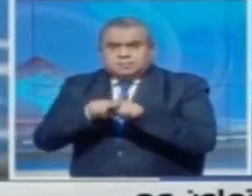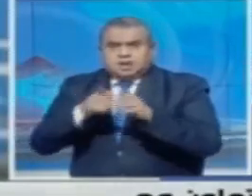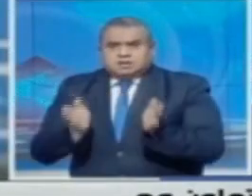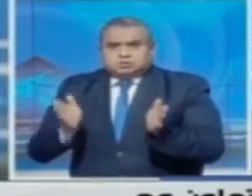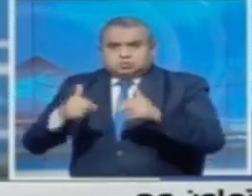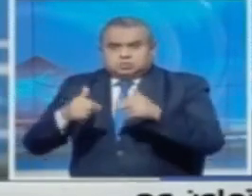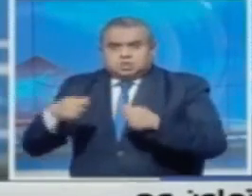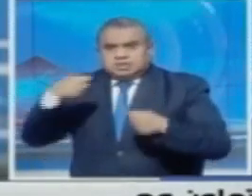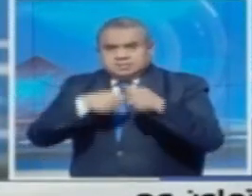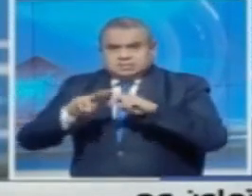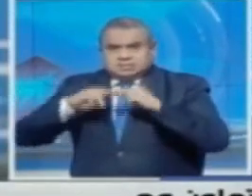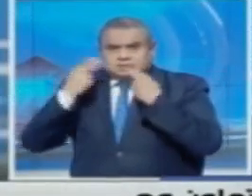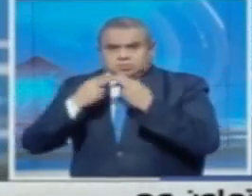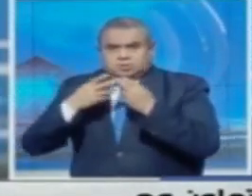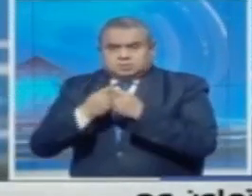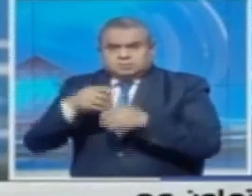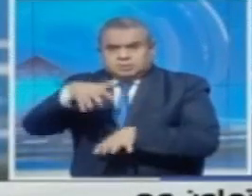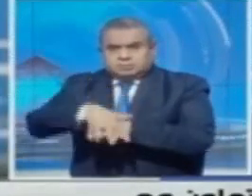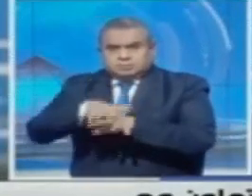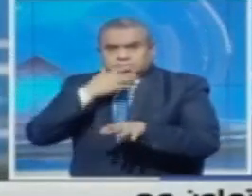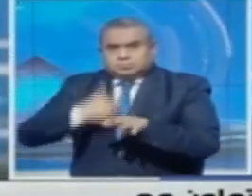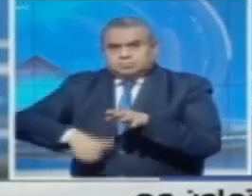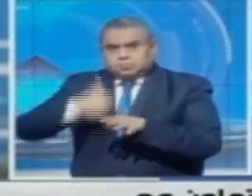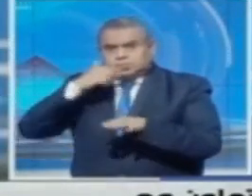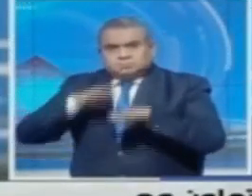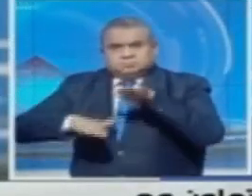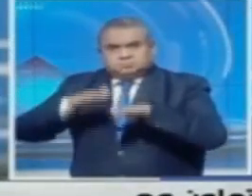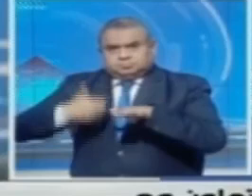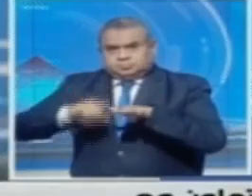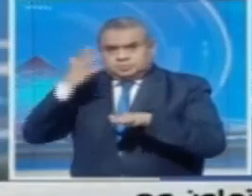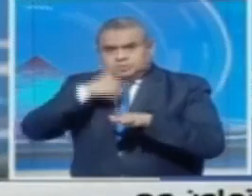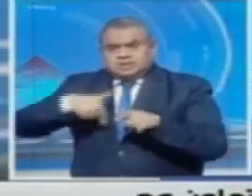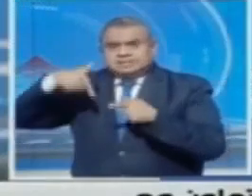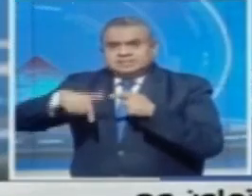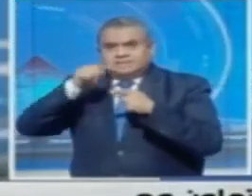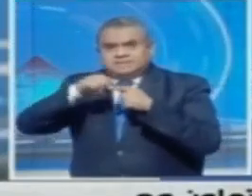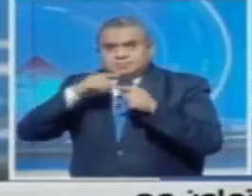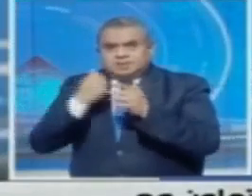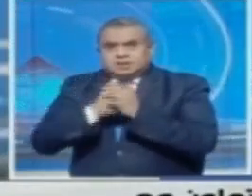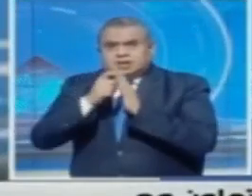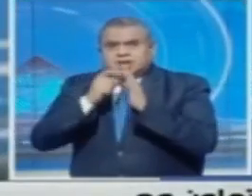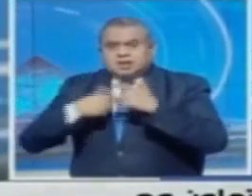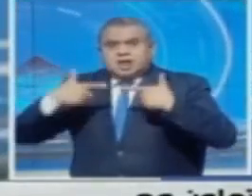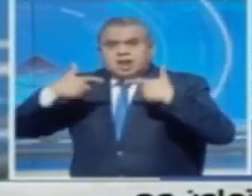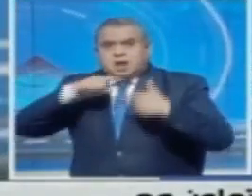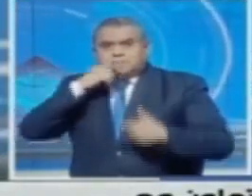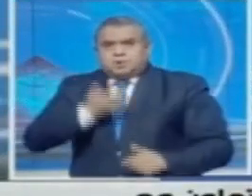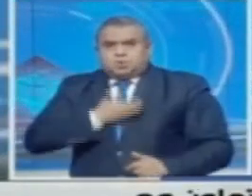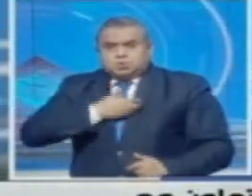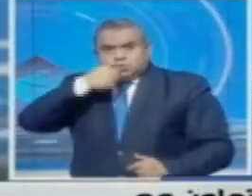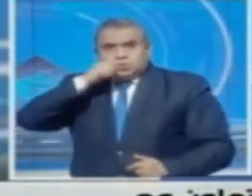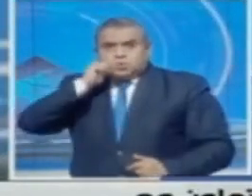مع صندوق النقد الدولي، وتمكن من تحقيق معدل نمو بلغ 6%، إلا أن الحرب